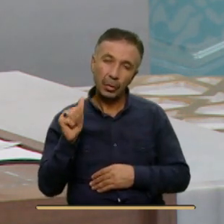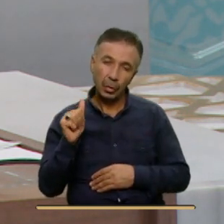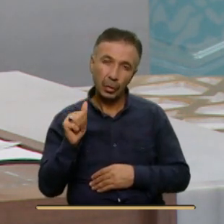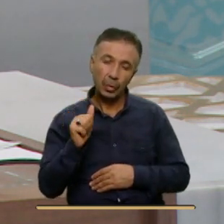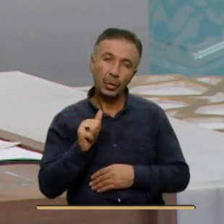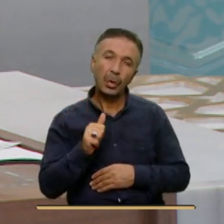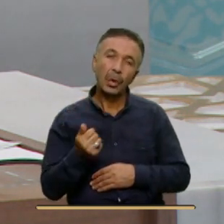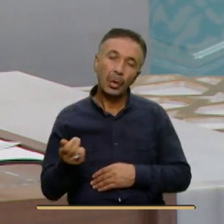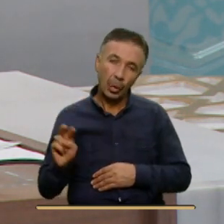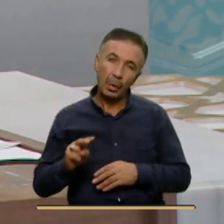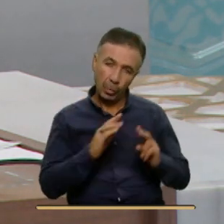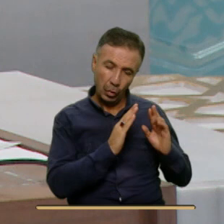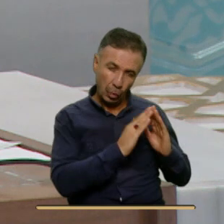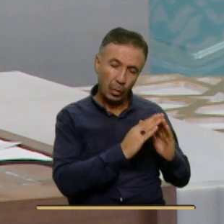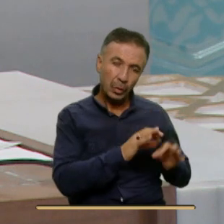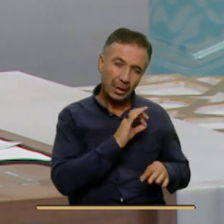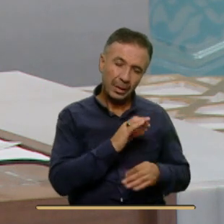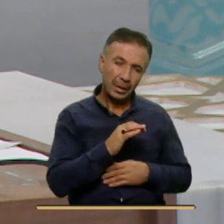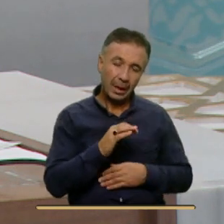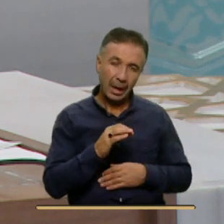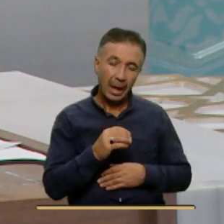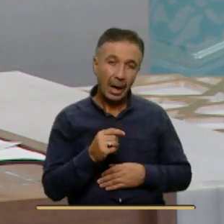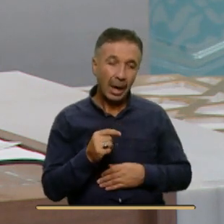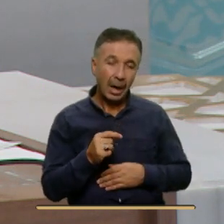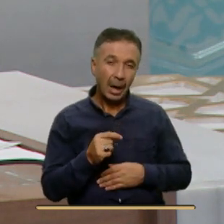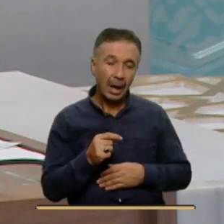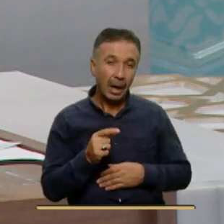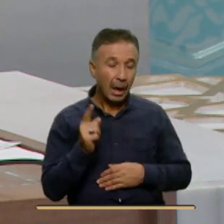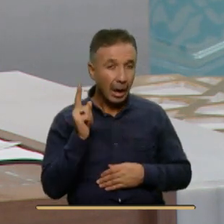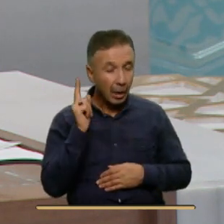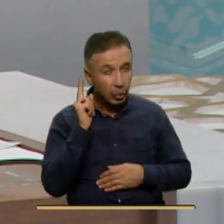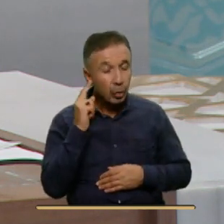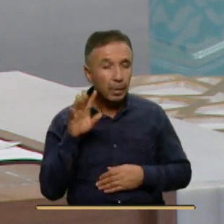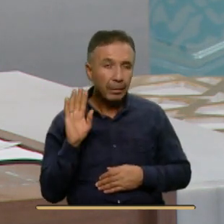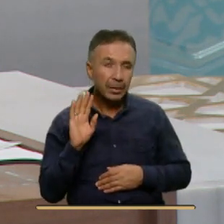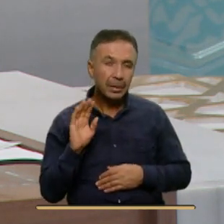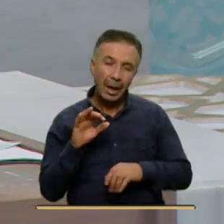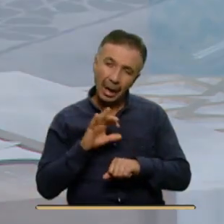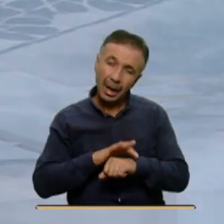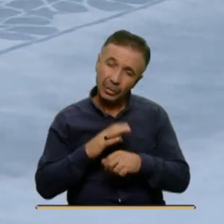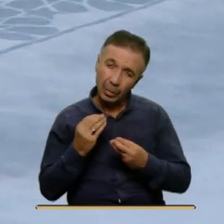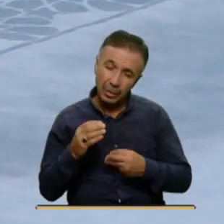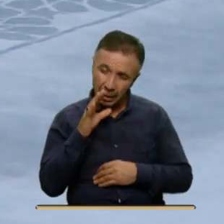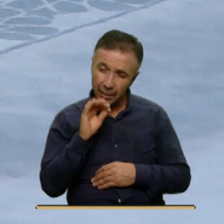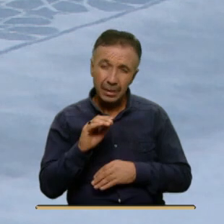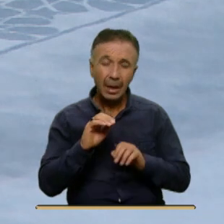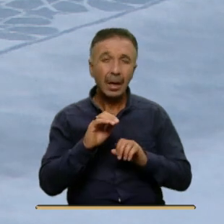kimse haberi olmamış. Ya da hastalanmış da kimse kapısını